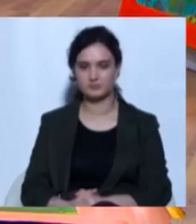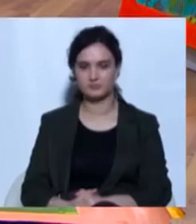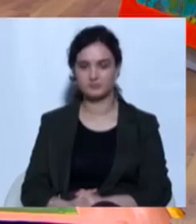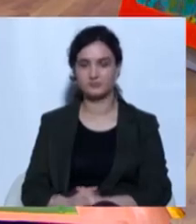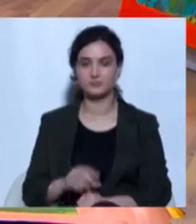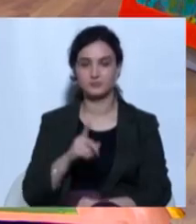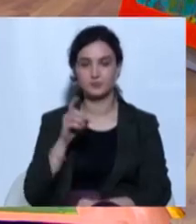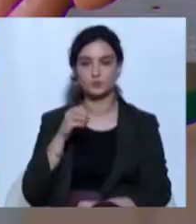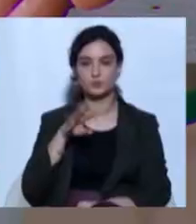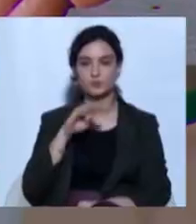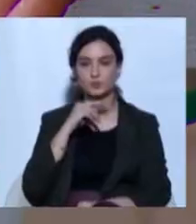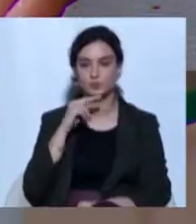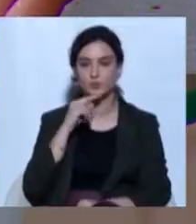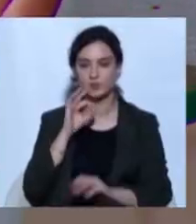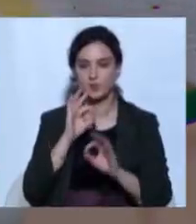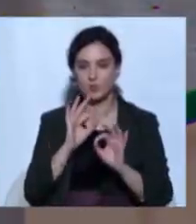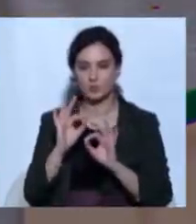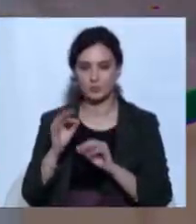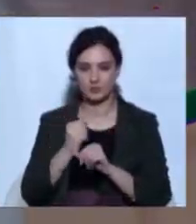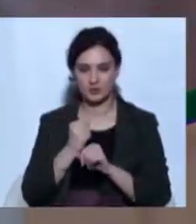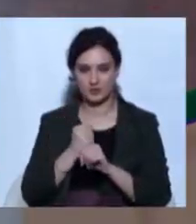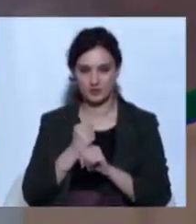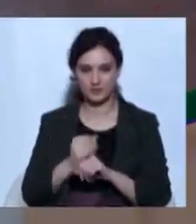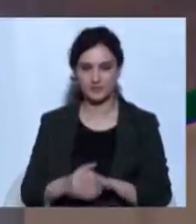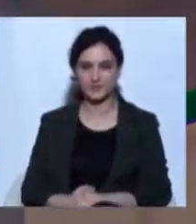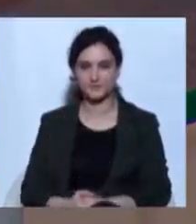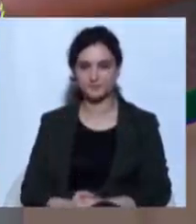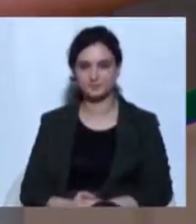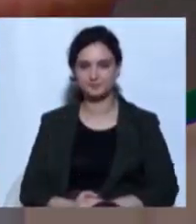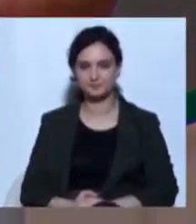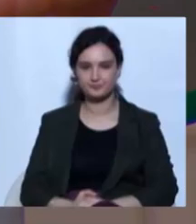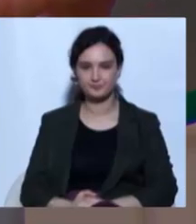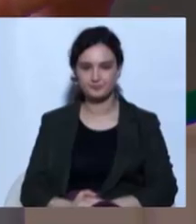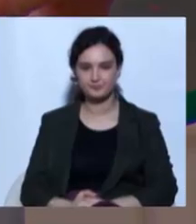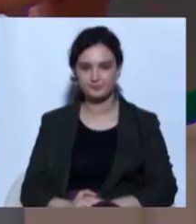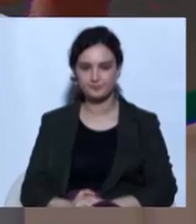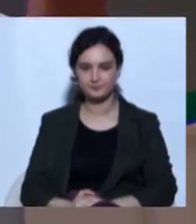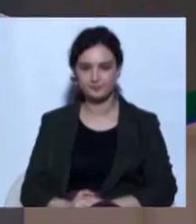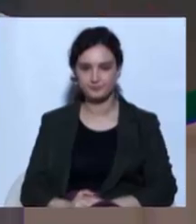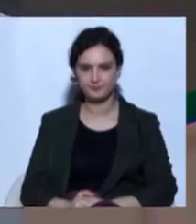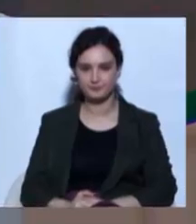თქვენ ამას უფრო აკურატულად გააკეთებთ.